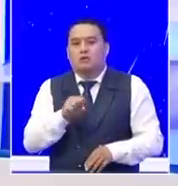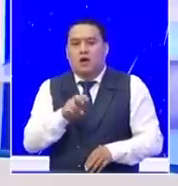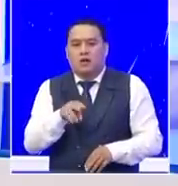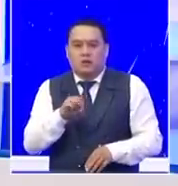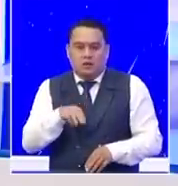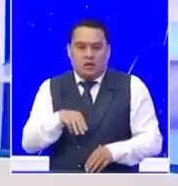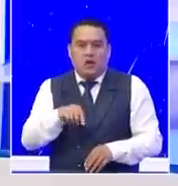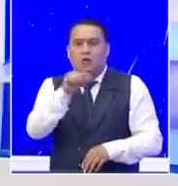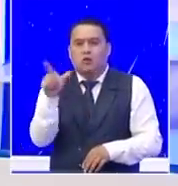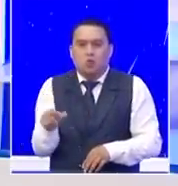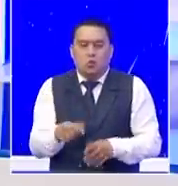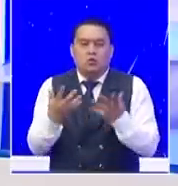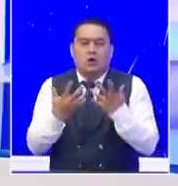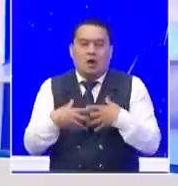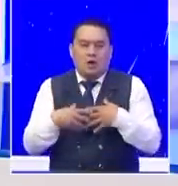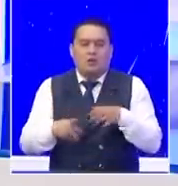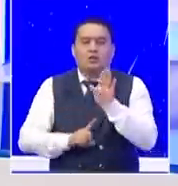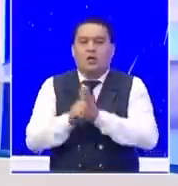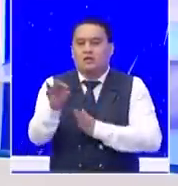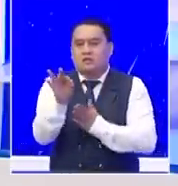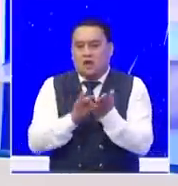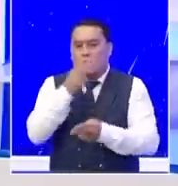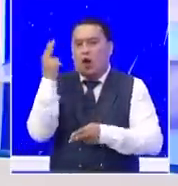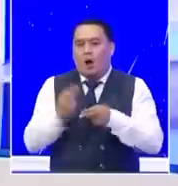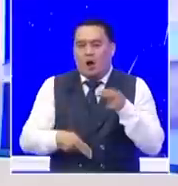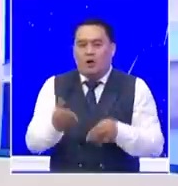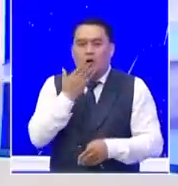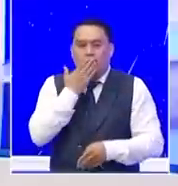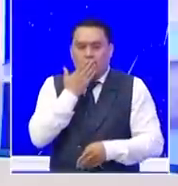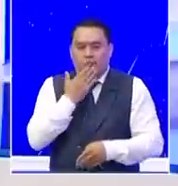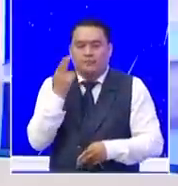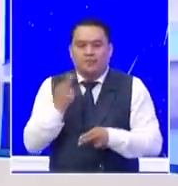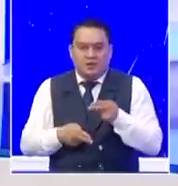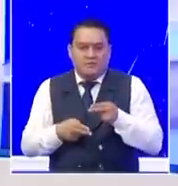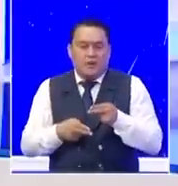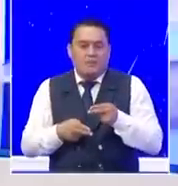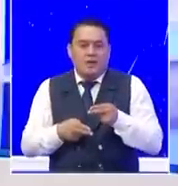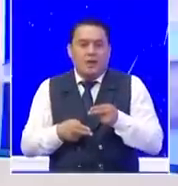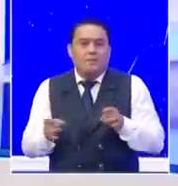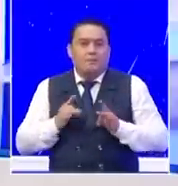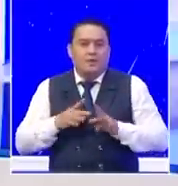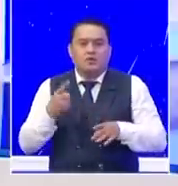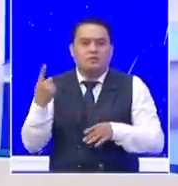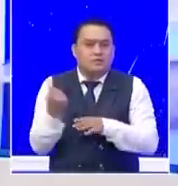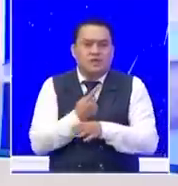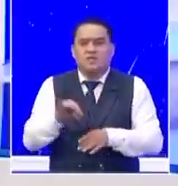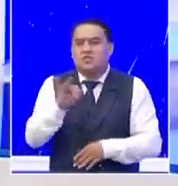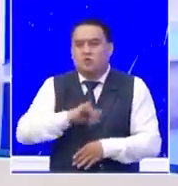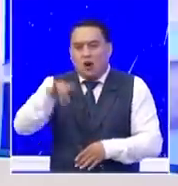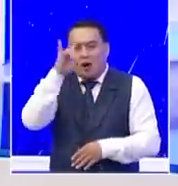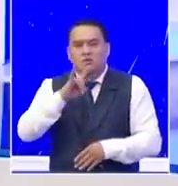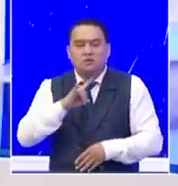Согласно лунному календарю, Ид-аль-Фитр наступает сразу после окончания священного месяца Рамазан. Впервые за всю историю